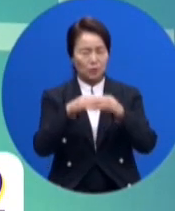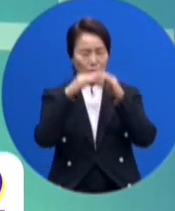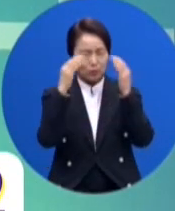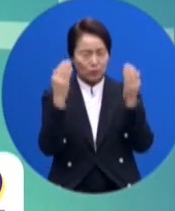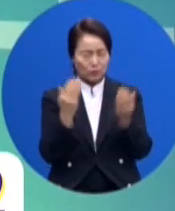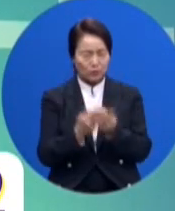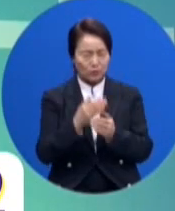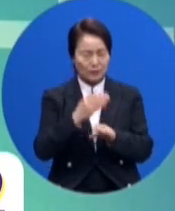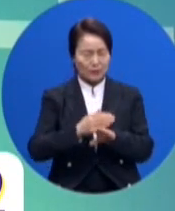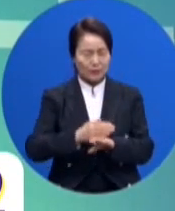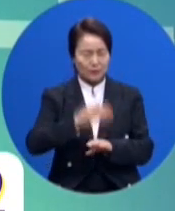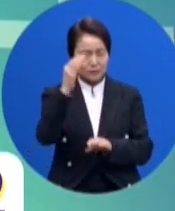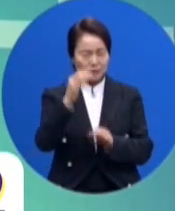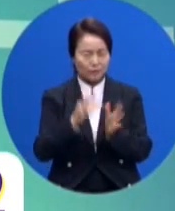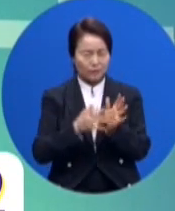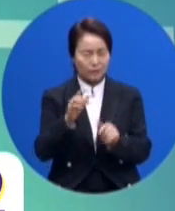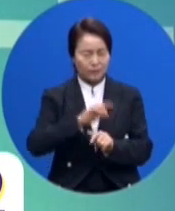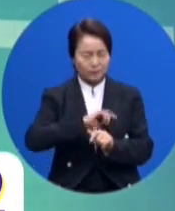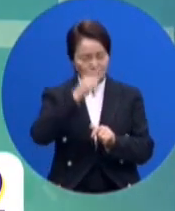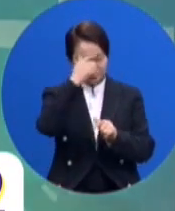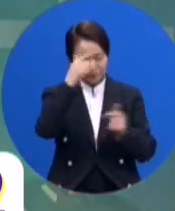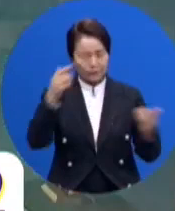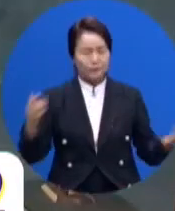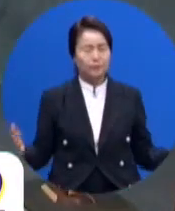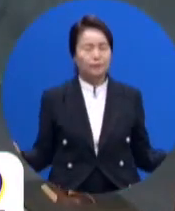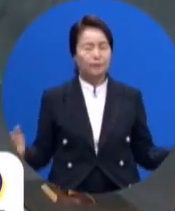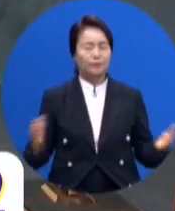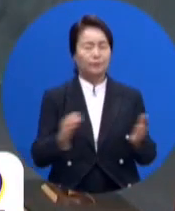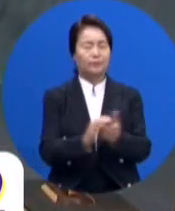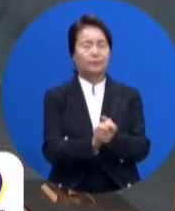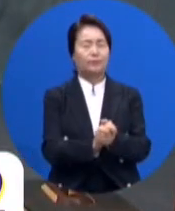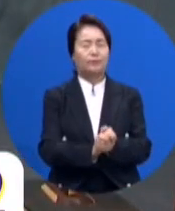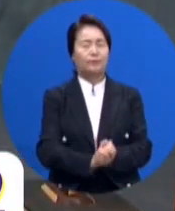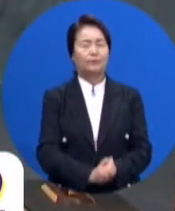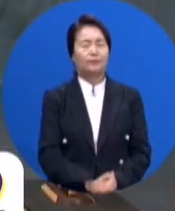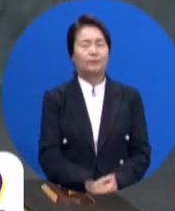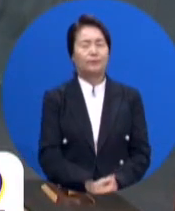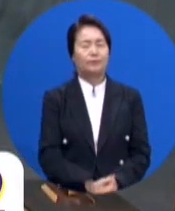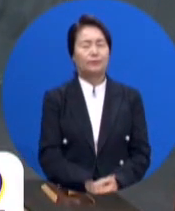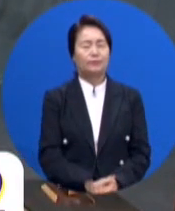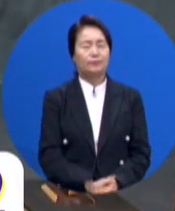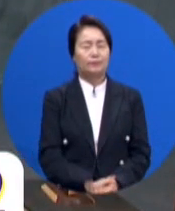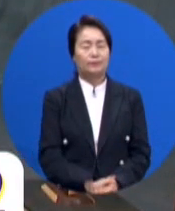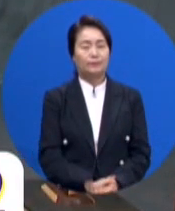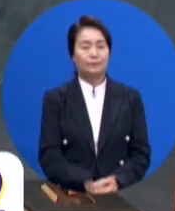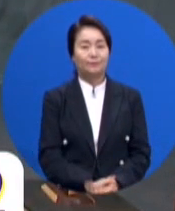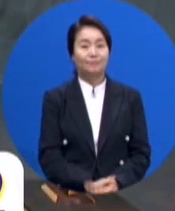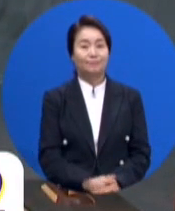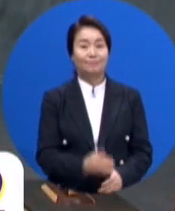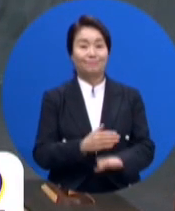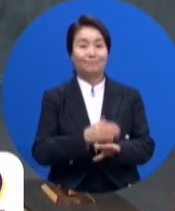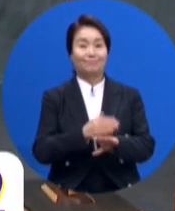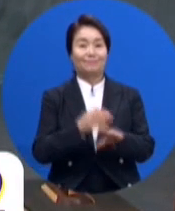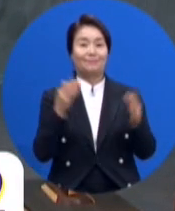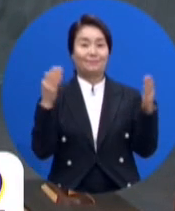예수 그리스도 이름으로 모든 분들 축복하고 응원하며 기도합니다. 아멘. 아멘. 네, 감사합니다.